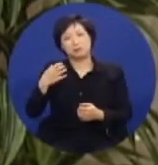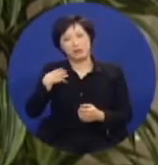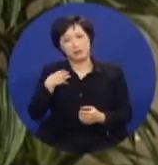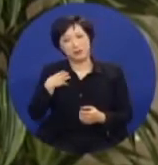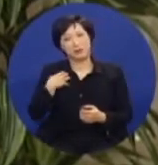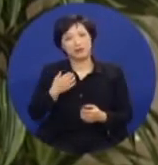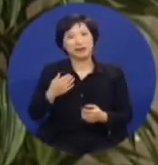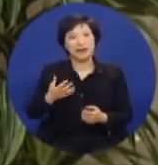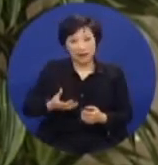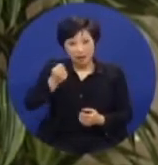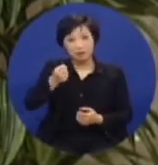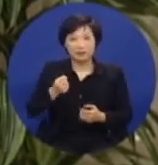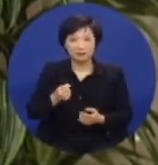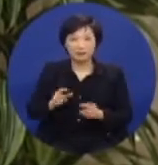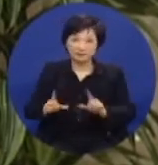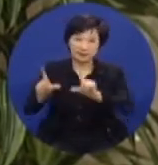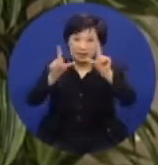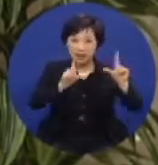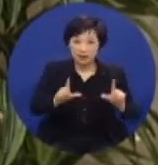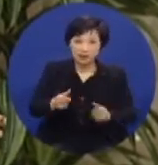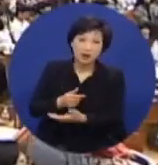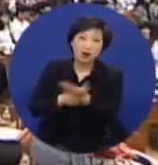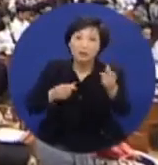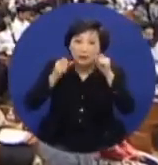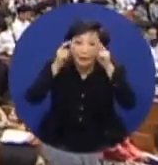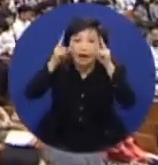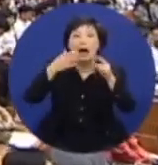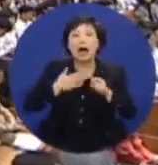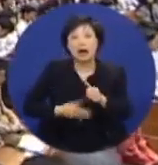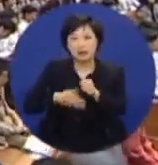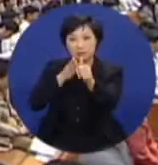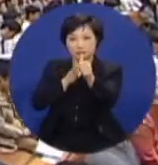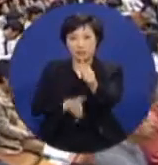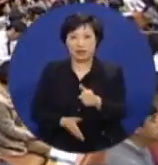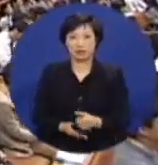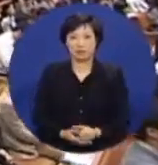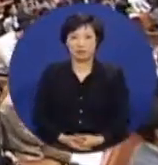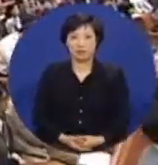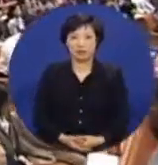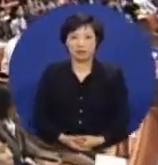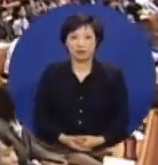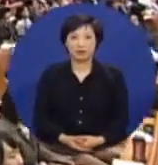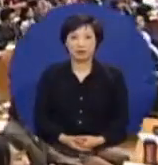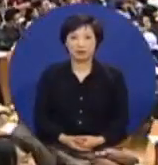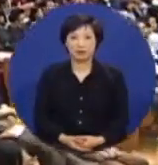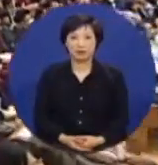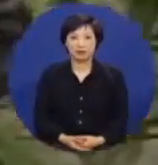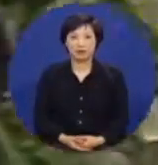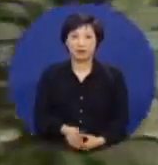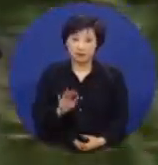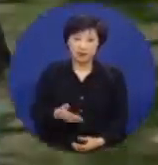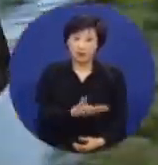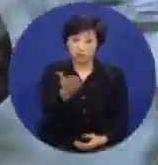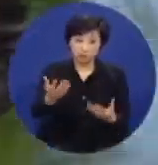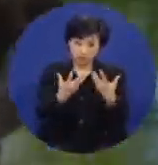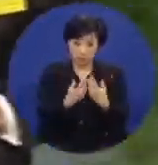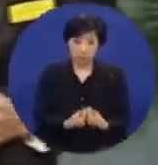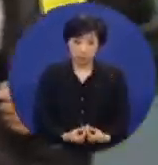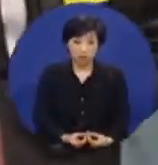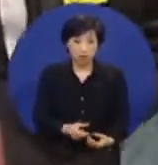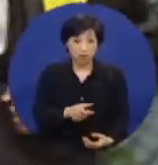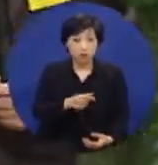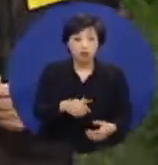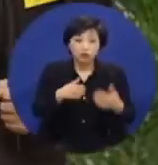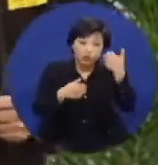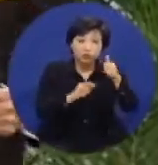한명을 가지고 살고 있음을 깨달아야 돼 내 여기에 물에 빠져 죽는